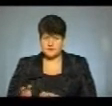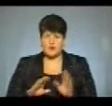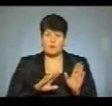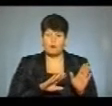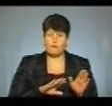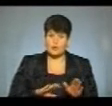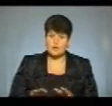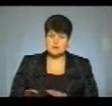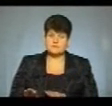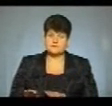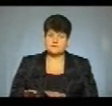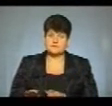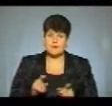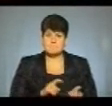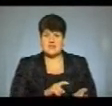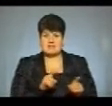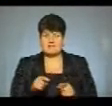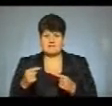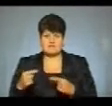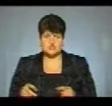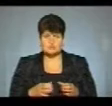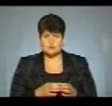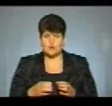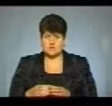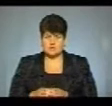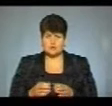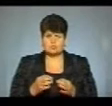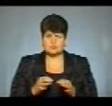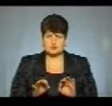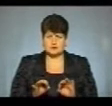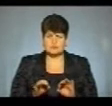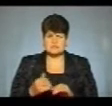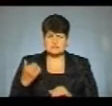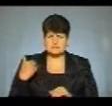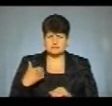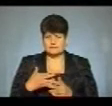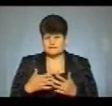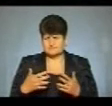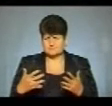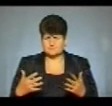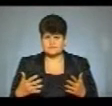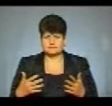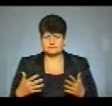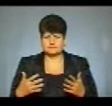потім переведення в інші підрозділи і так далі допускають там за спиною і тому подібне. Тобто